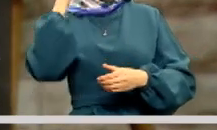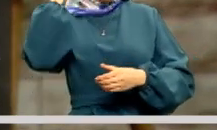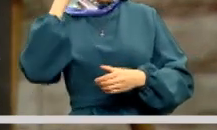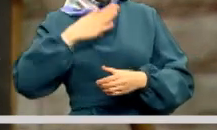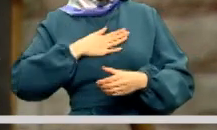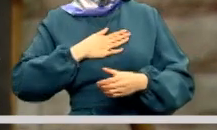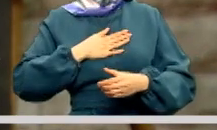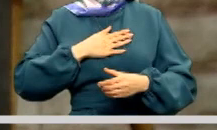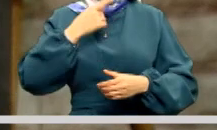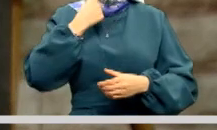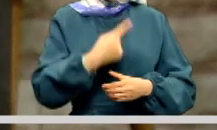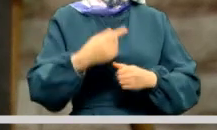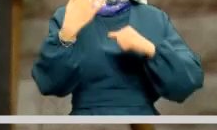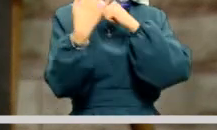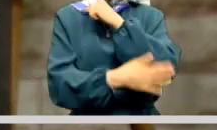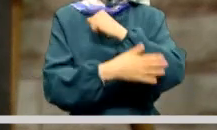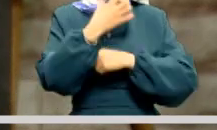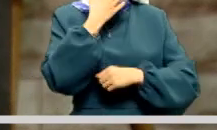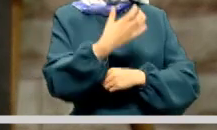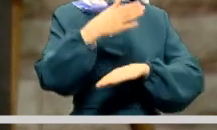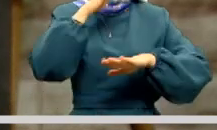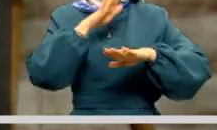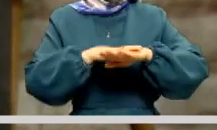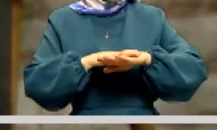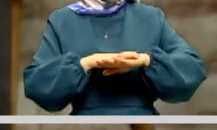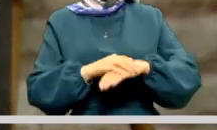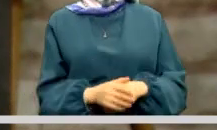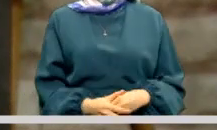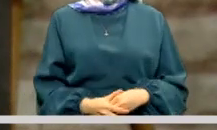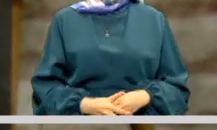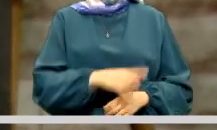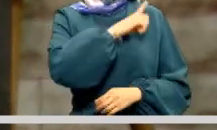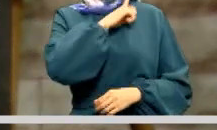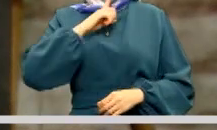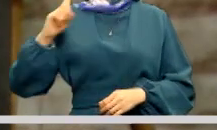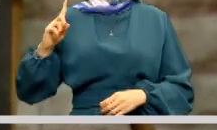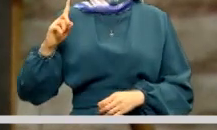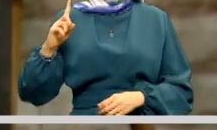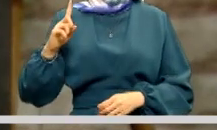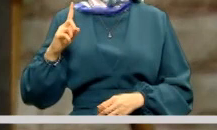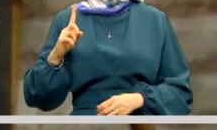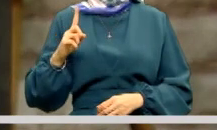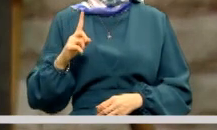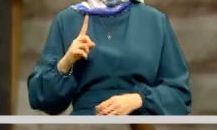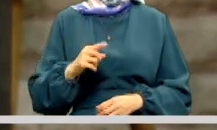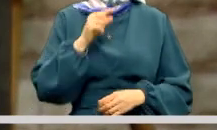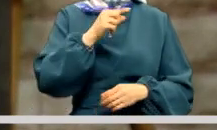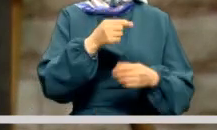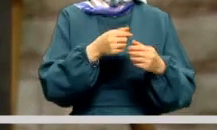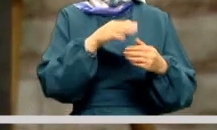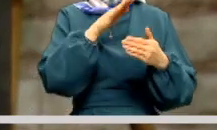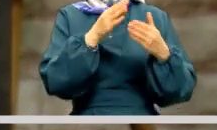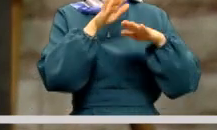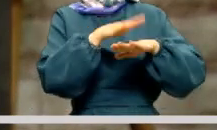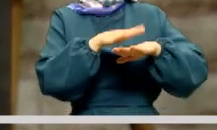yasaklarını ya da tavsiyelerini yerine getirmekte Aslında asla istisna bir noktaya varmamaktır bunu